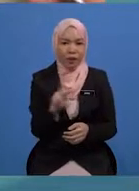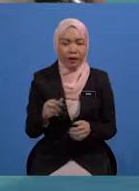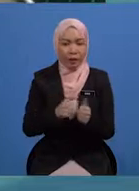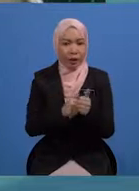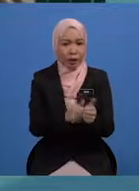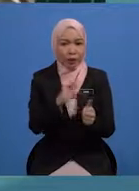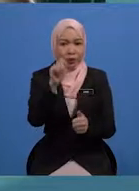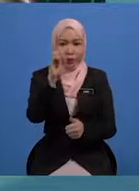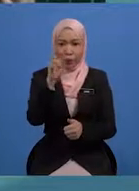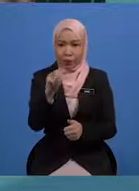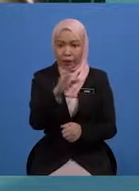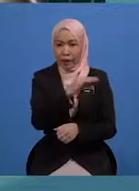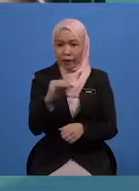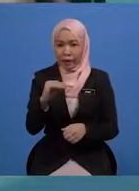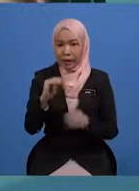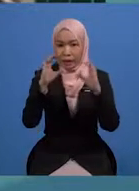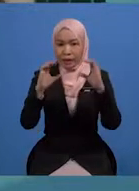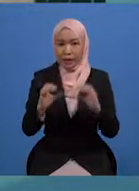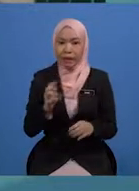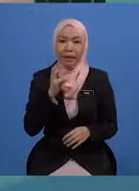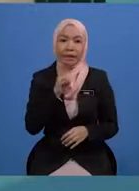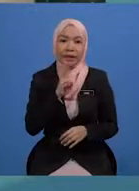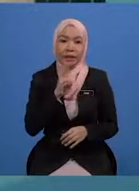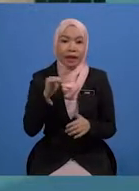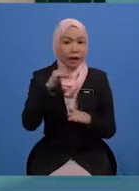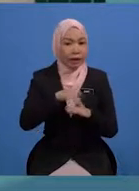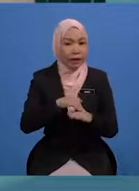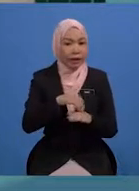menggunakan ton dan teknik basah atas kering.